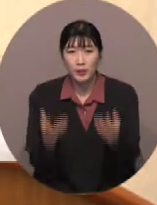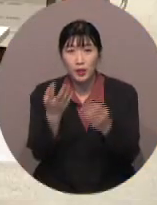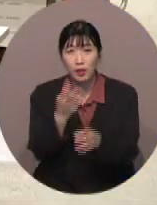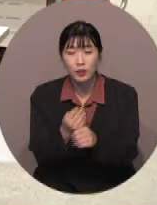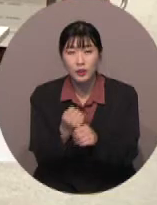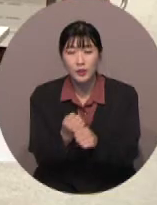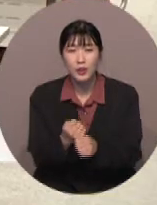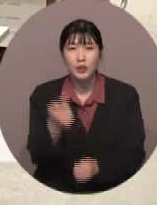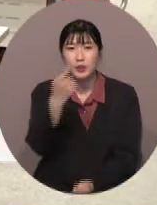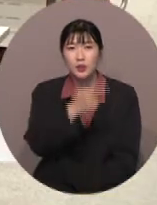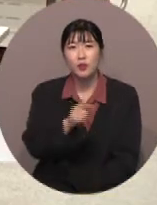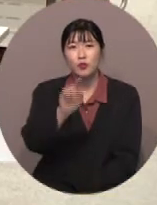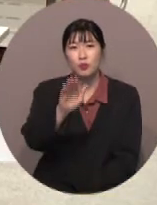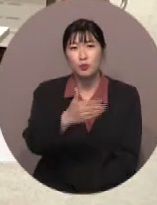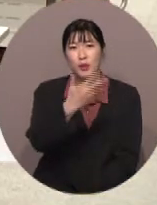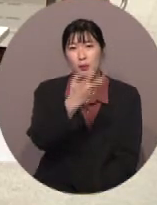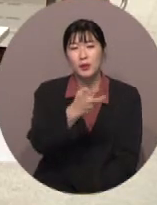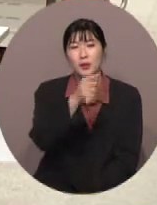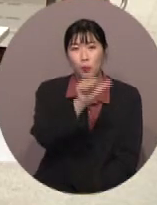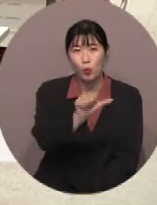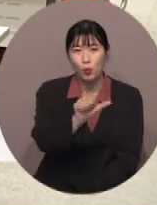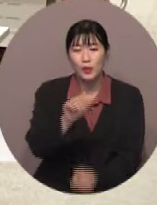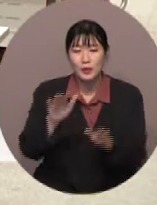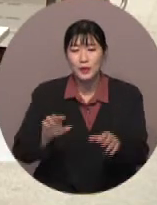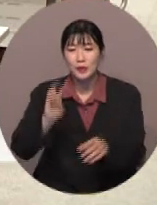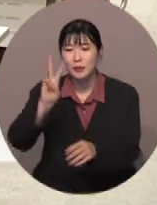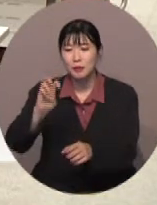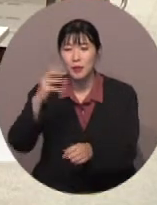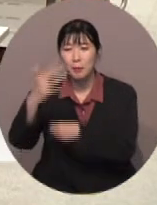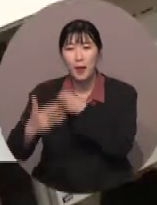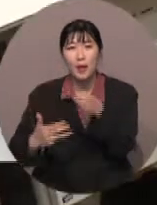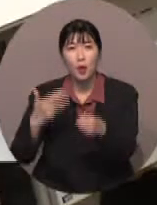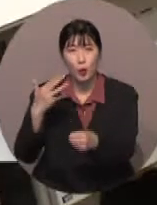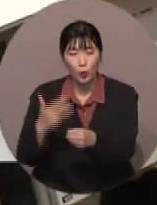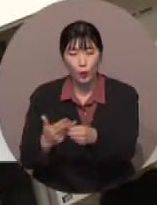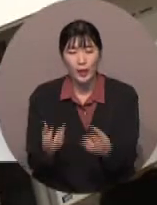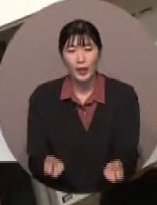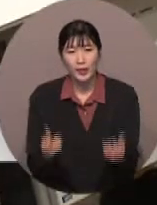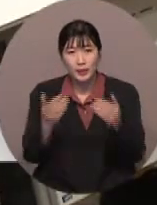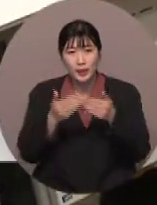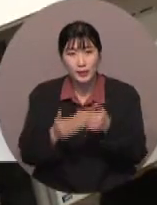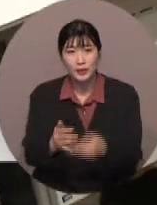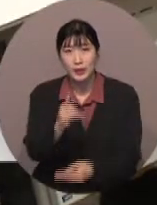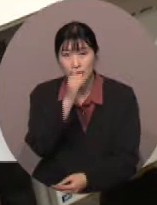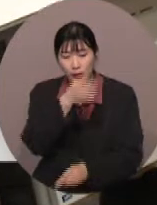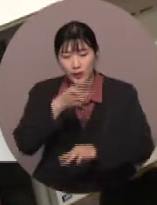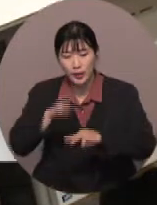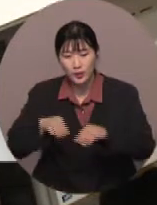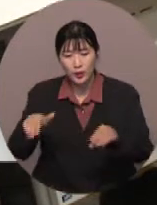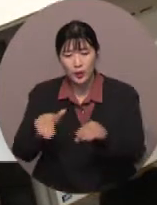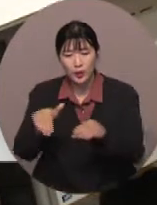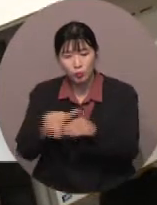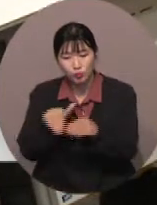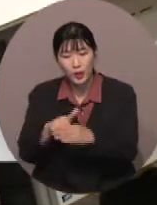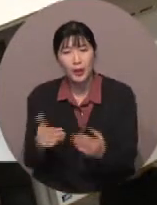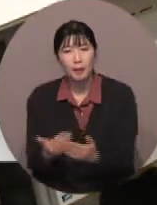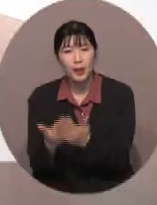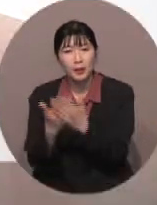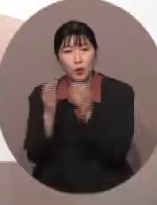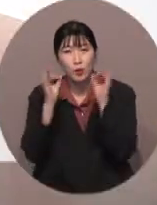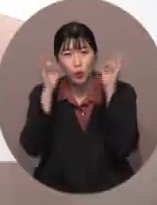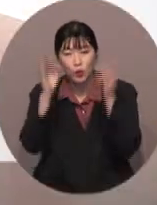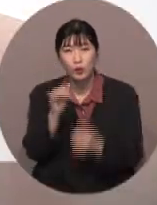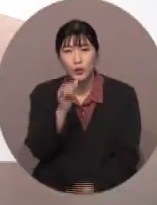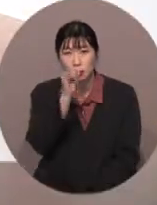아름다운 금강전을 시작으로 38년간 신예작가 발굴과 국내 문화예술 발전에 큰 획을 그어왔다며